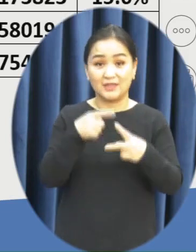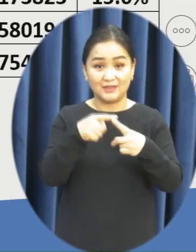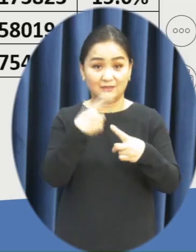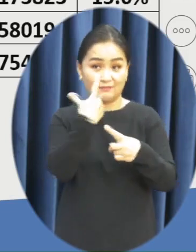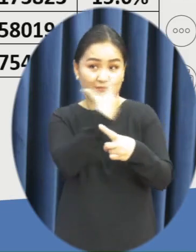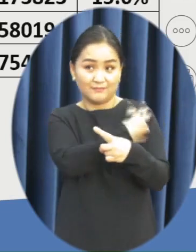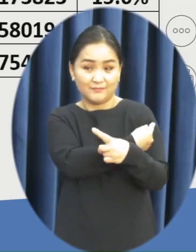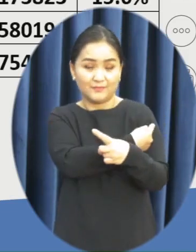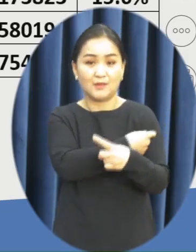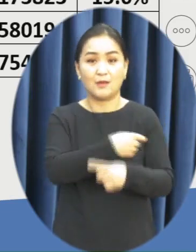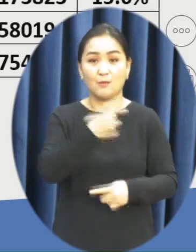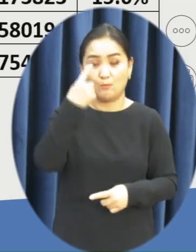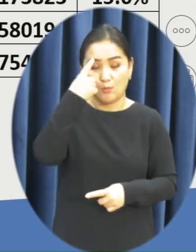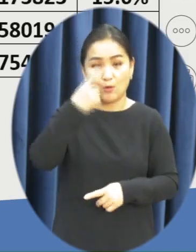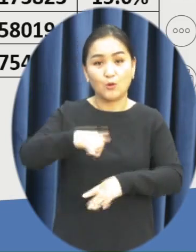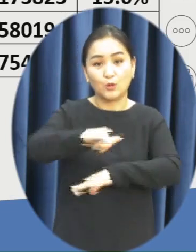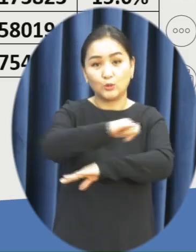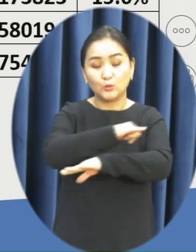གི གི གི